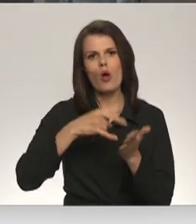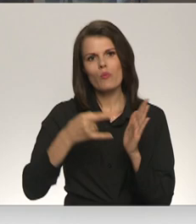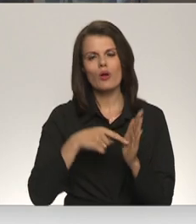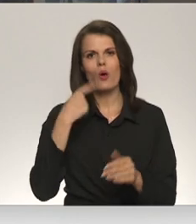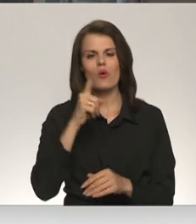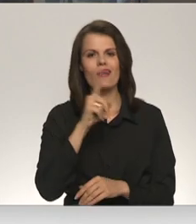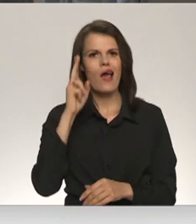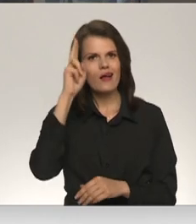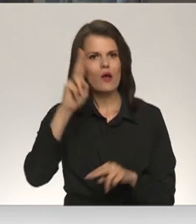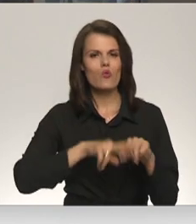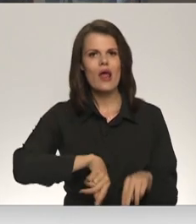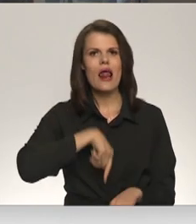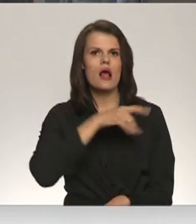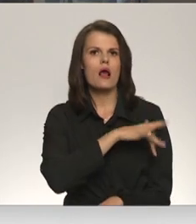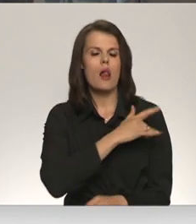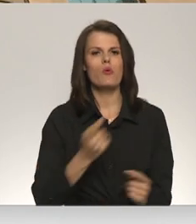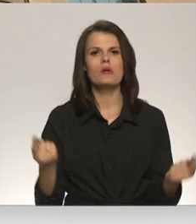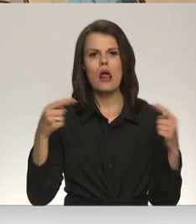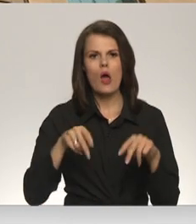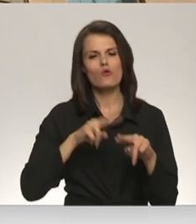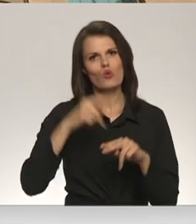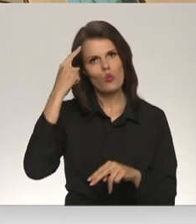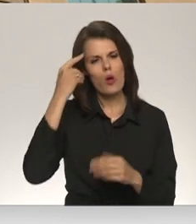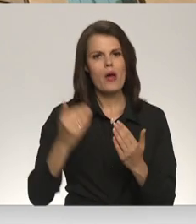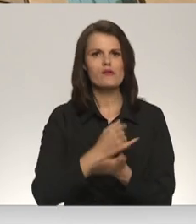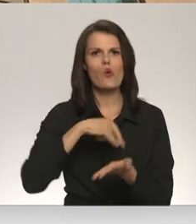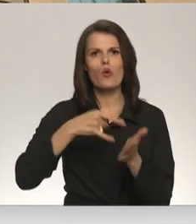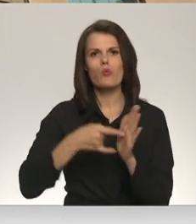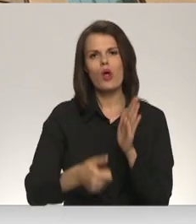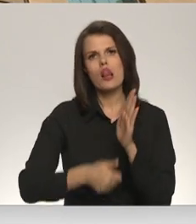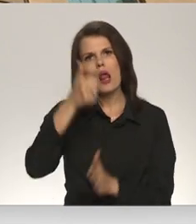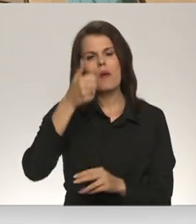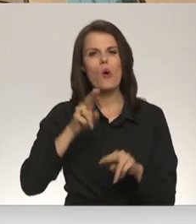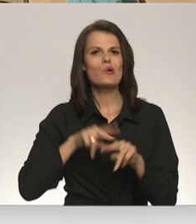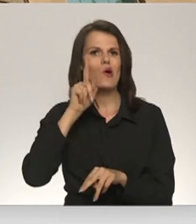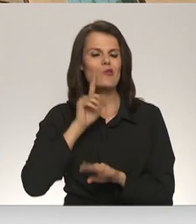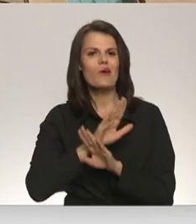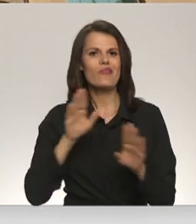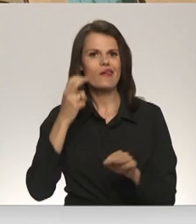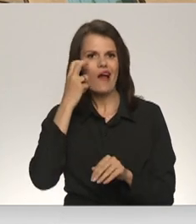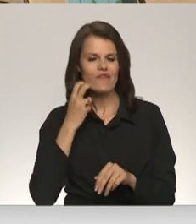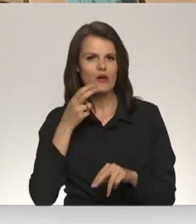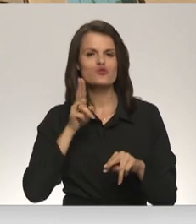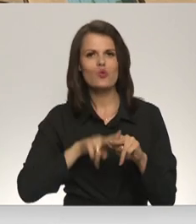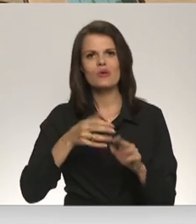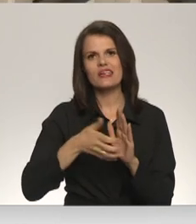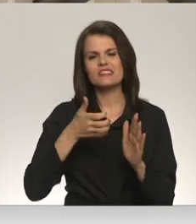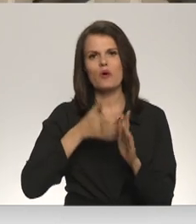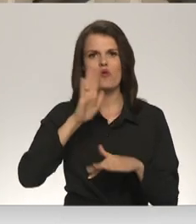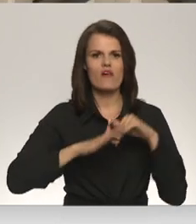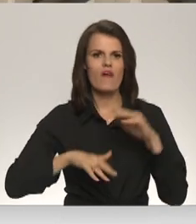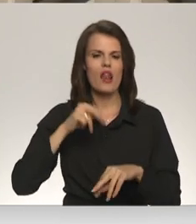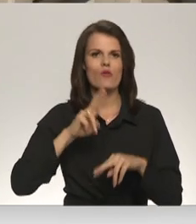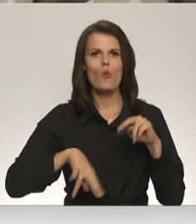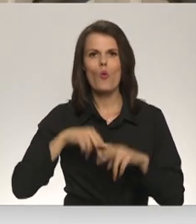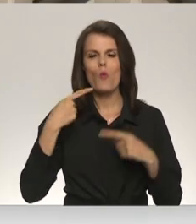un ilgāks kalpošanas laiks, pārliecība, ka jaunie projekti ir labāki un komfortablāki par vecajiem, ka tajos tiek izmantot kvalitatīvu būvmateriālu, kā